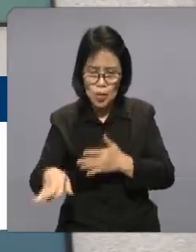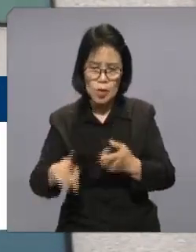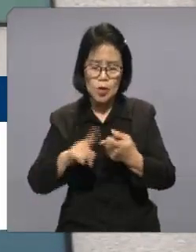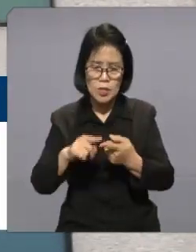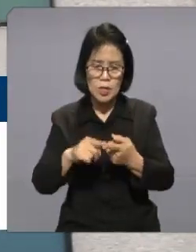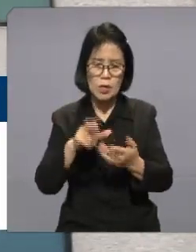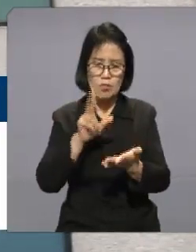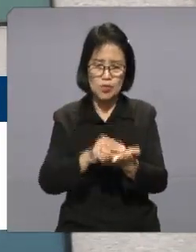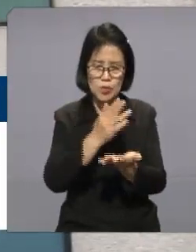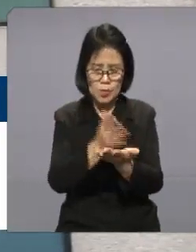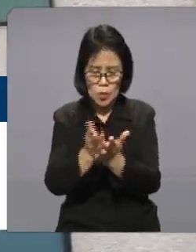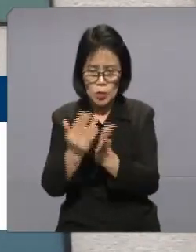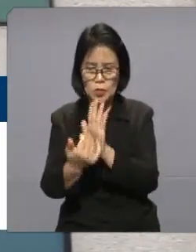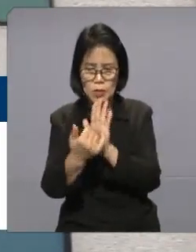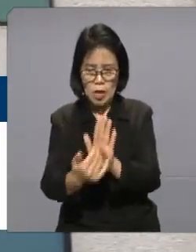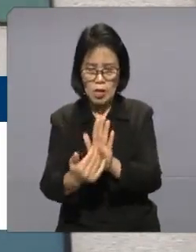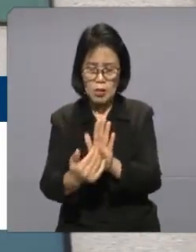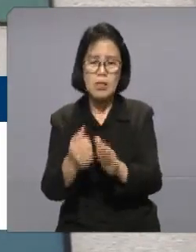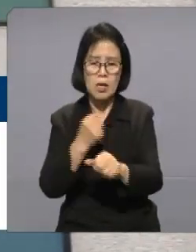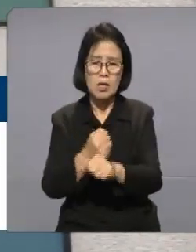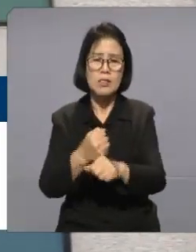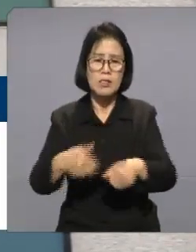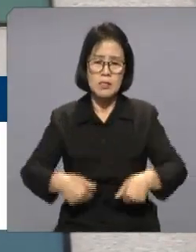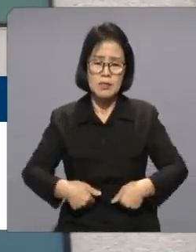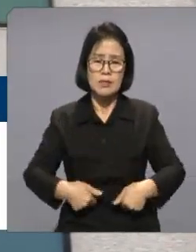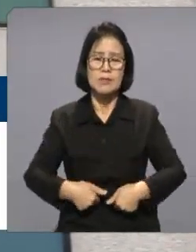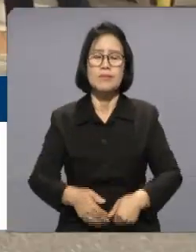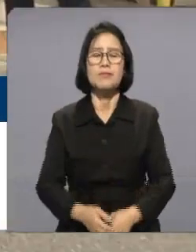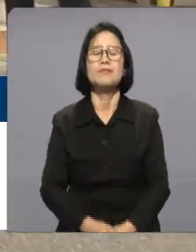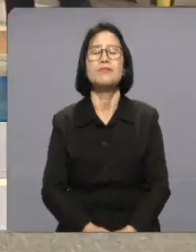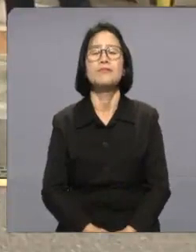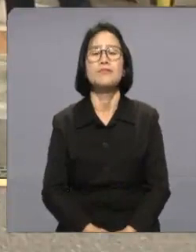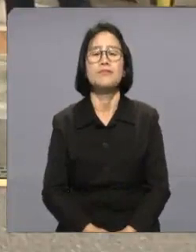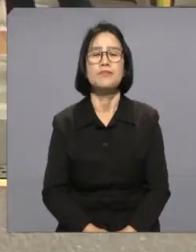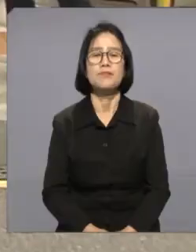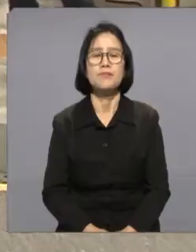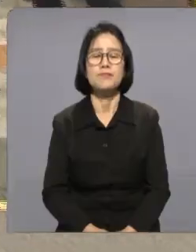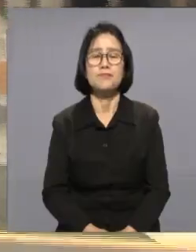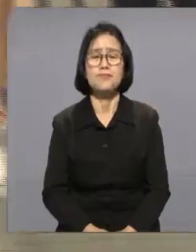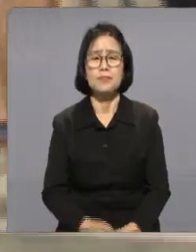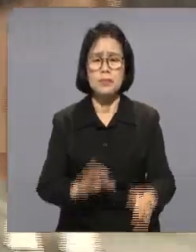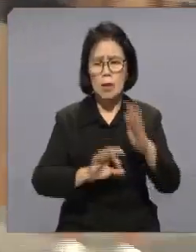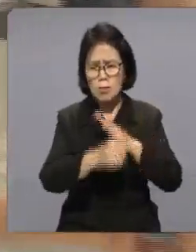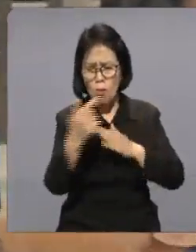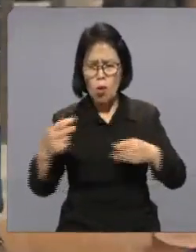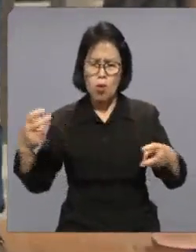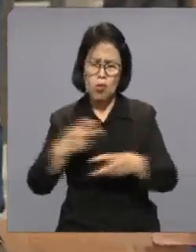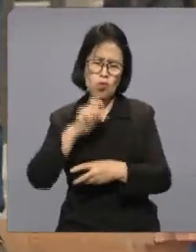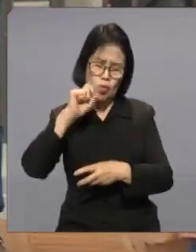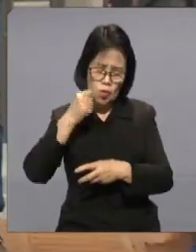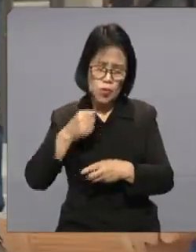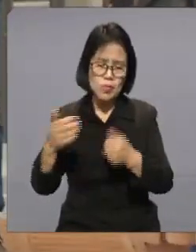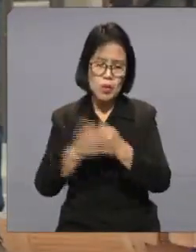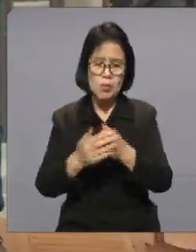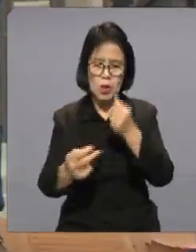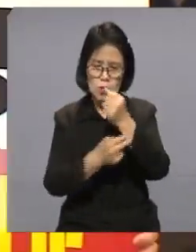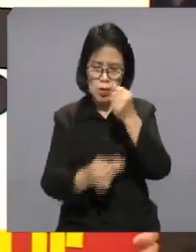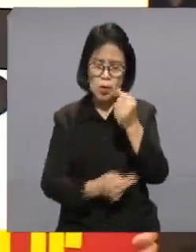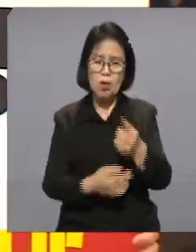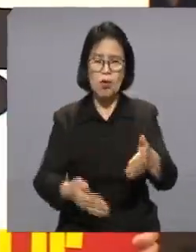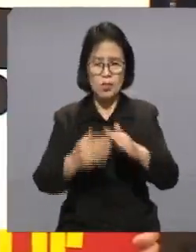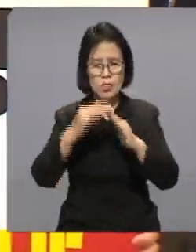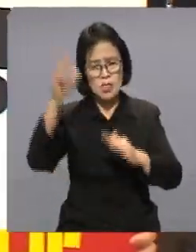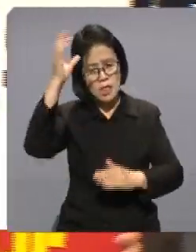대한 좀 사안별로 좀 대응을 해야 되지 않을까라는 좀 생각을 하고 있거든요. 출퇴근 교통난 속에 백옷대교 건설을